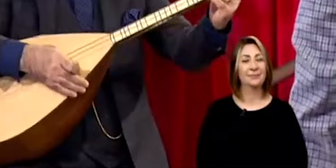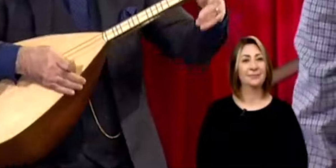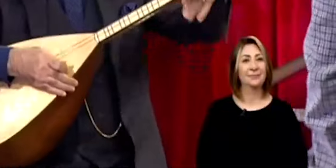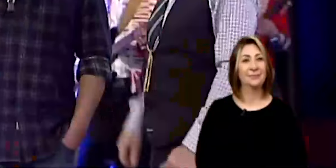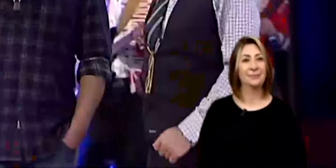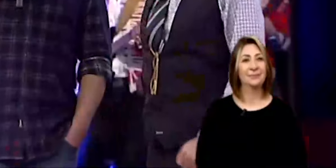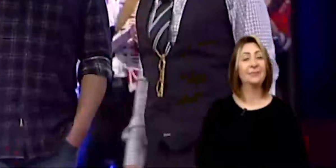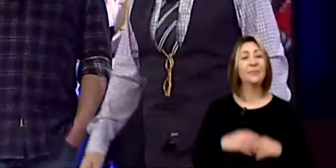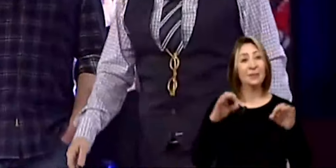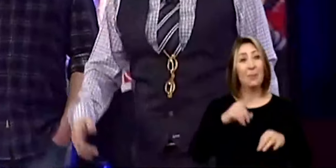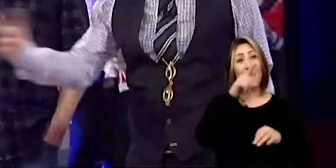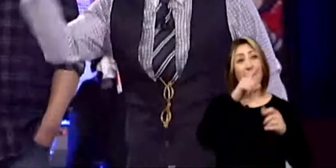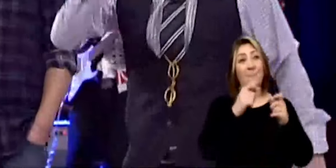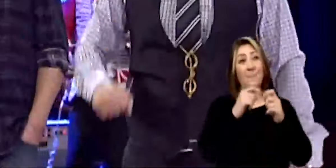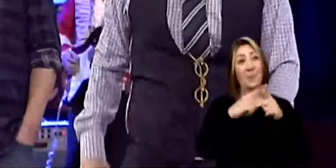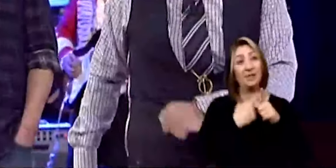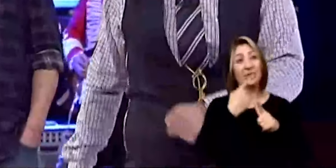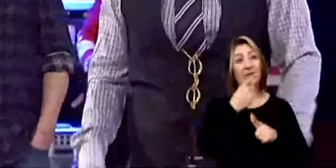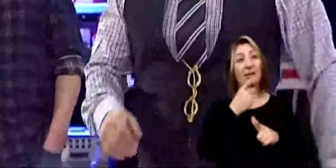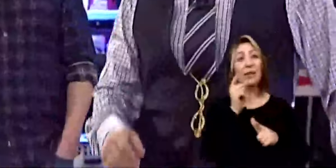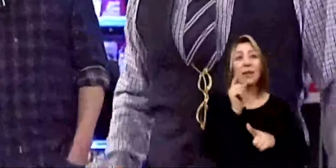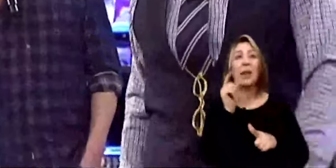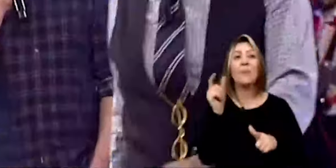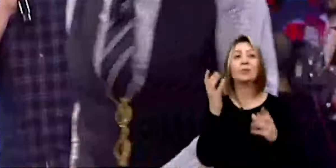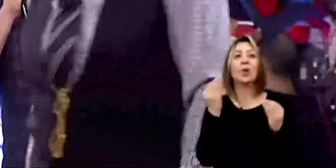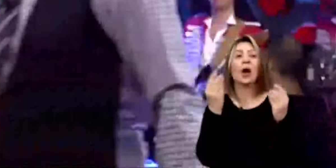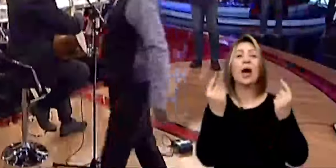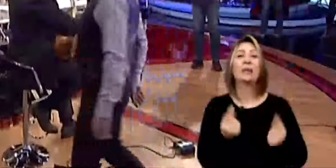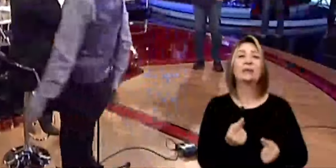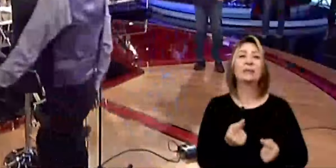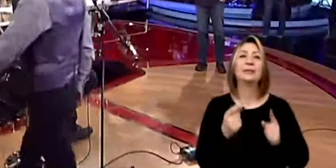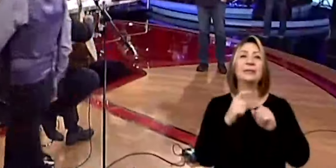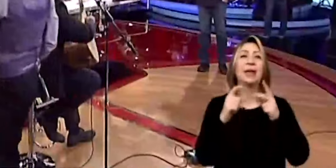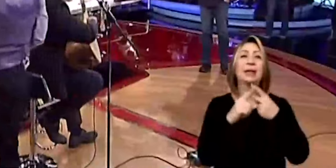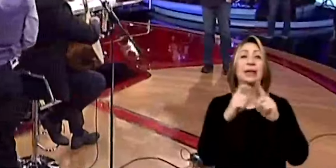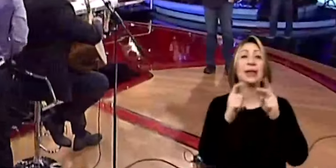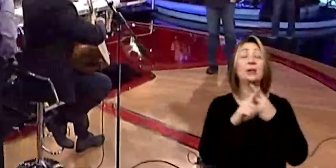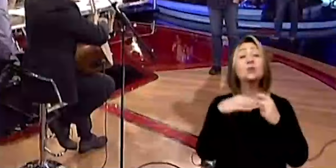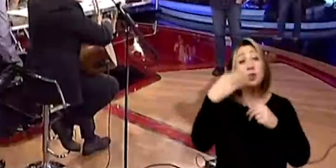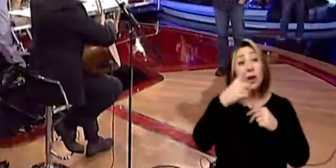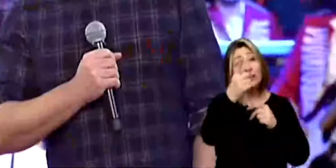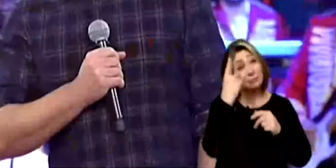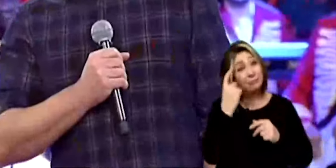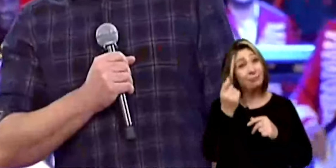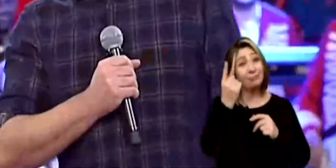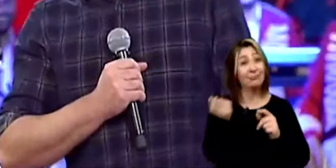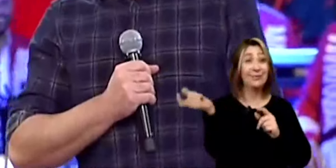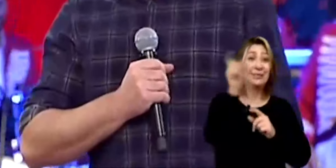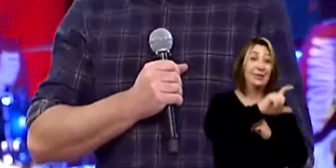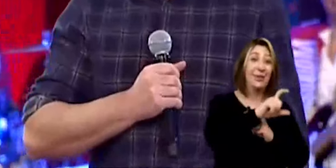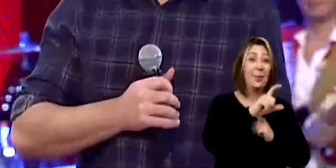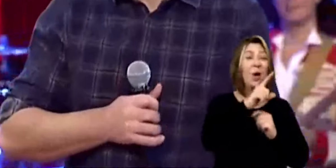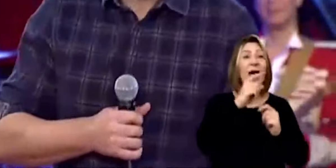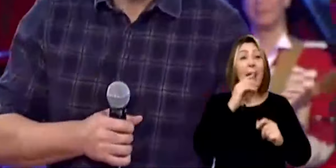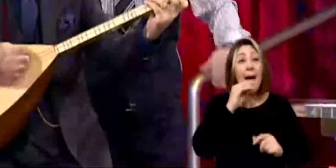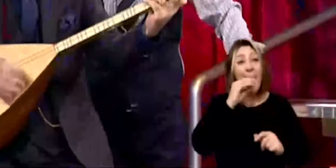Evet, okay, şimdi yani, Bay J'de sıra. Abi buyurun. Kelimeyi çok az tuttun ama dadadadadadadadada dedi. Hayır, ben ondan de sonrasını işte ben hani onu şey verdim. Onu kekelediği için